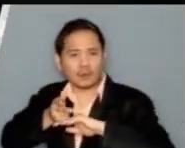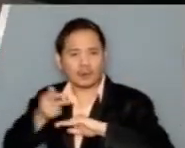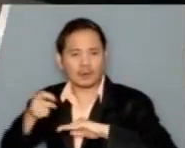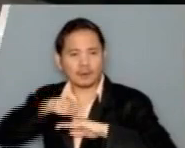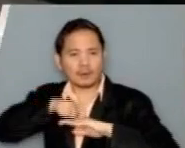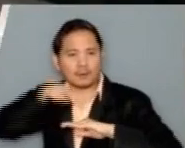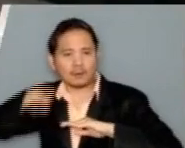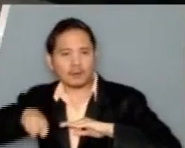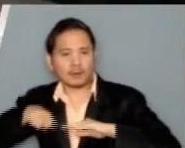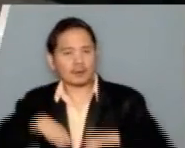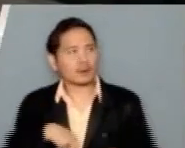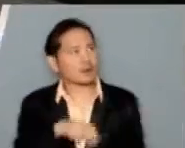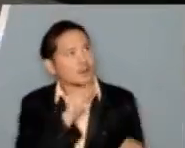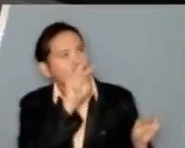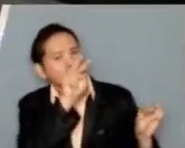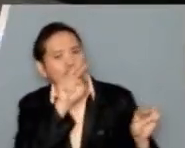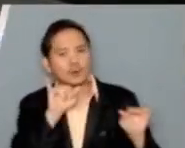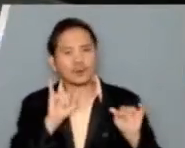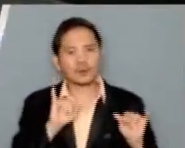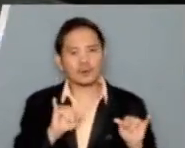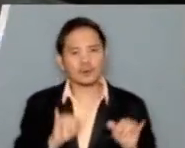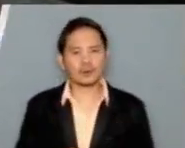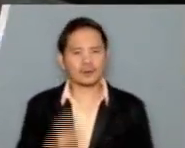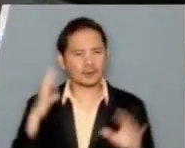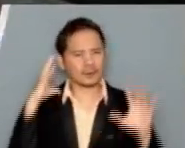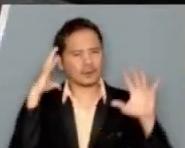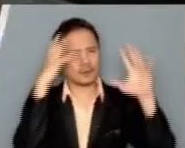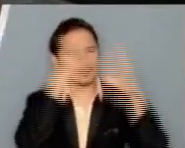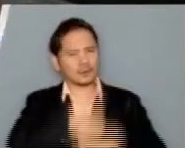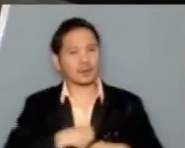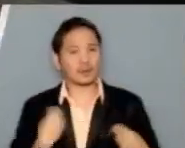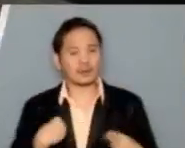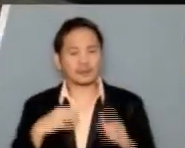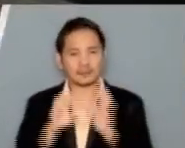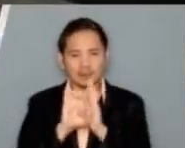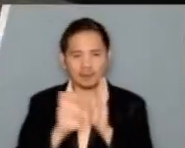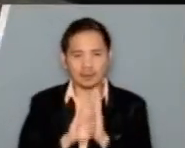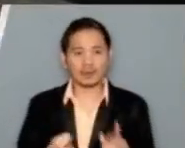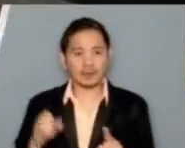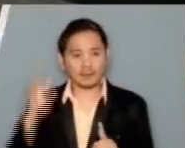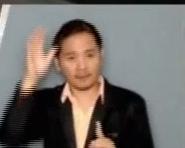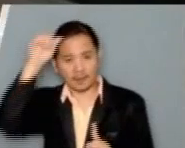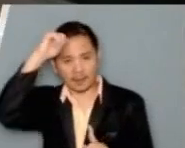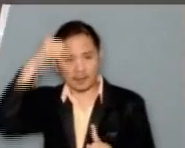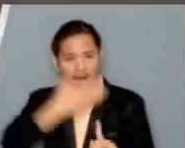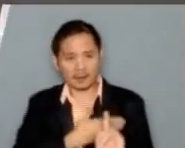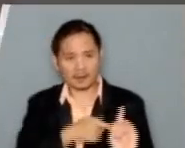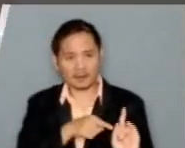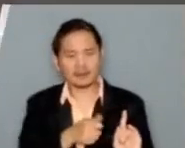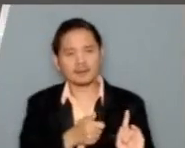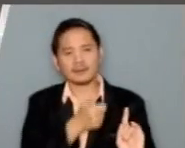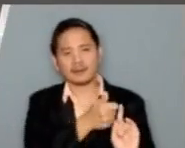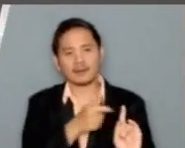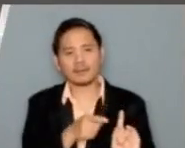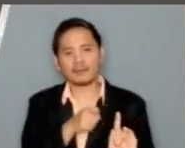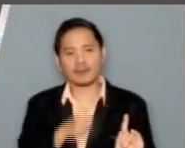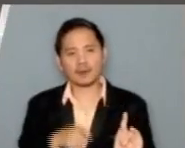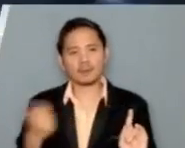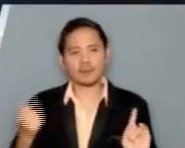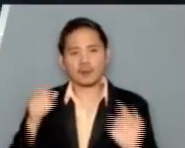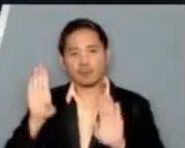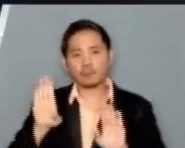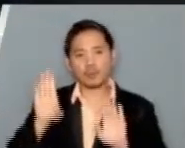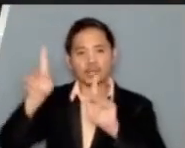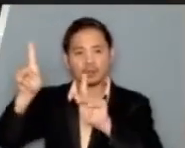nakakaaliw na atraksyon isa sa mga nan ang magamang alenton na mula pa sa Malaybalay City sa bukid non